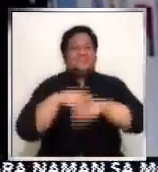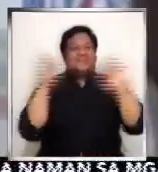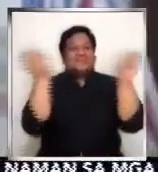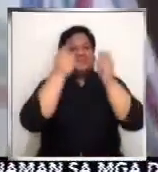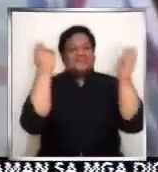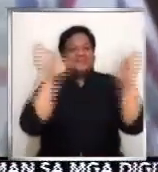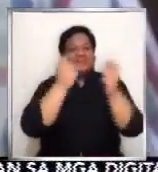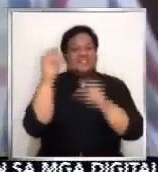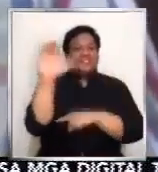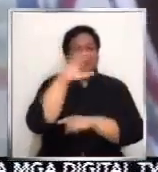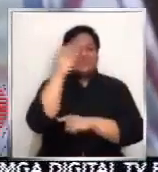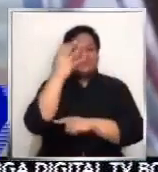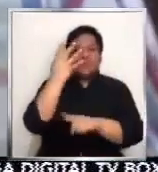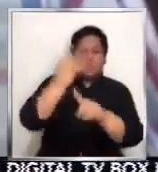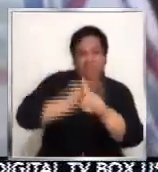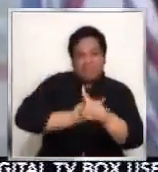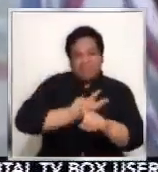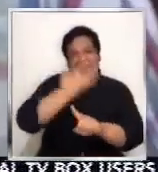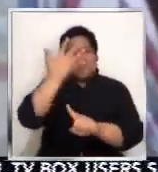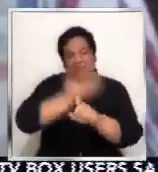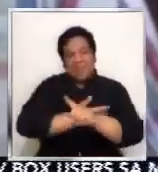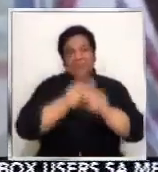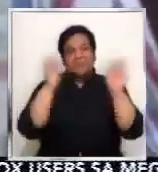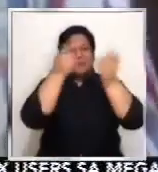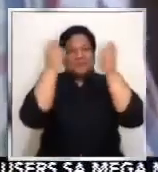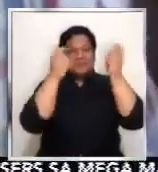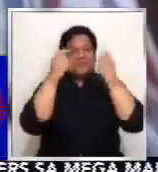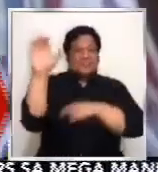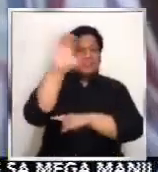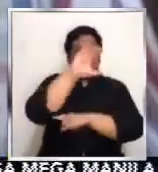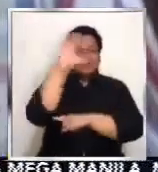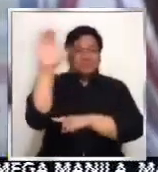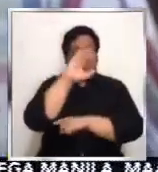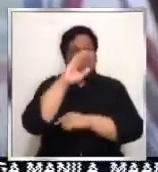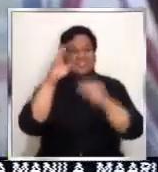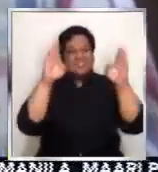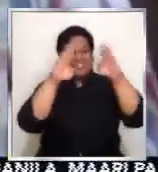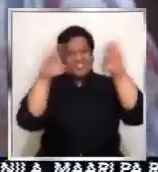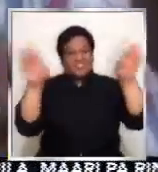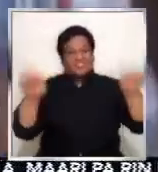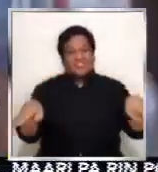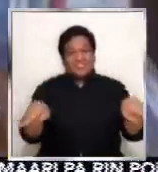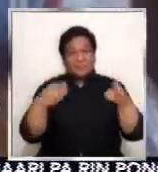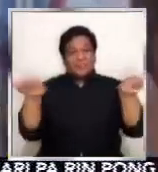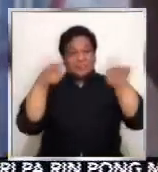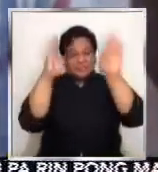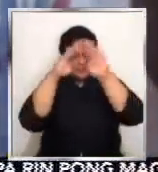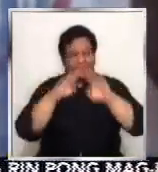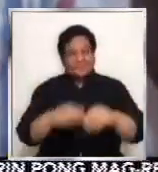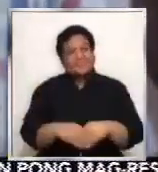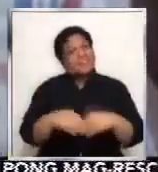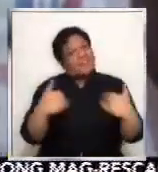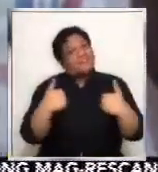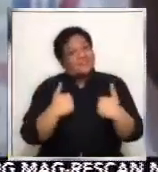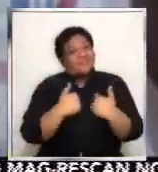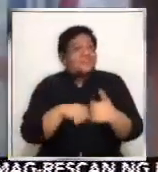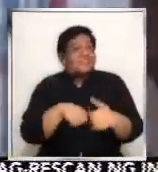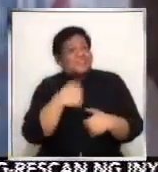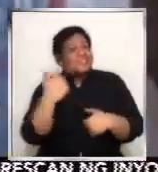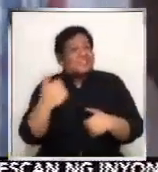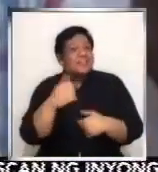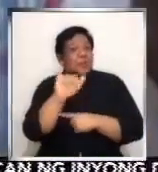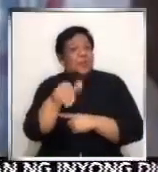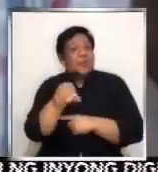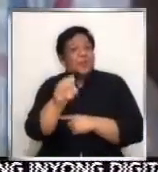4 to 5 months. Sa madaling sabi, magiging busy na naman si Jose Marichan na ngayon pa nga lang, elaman